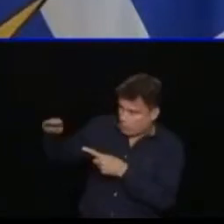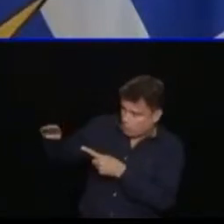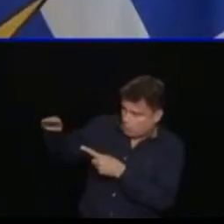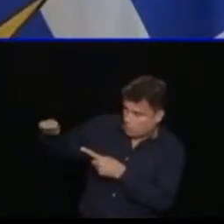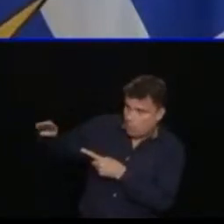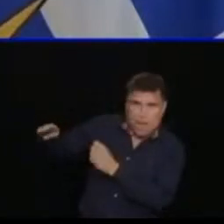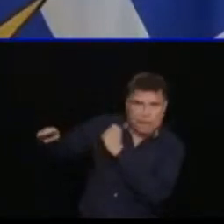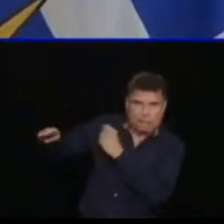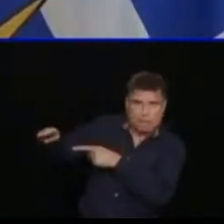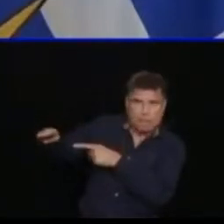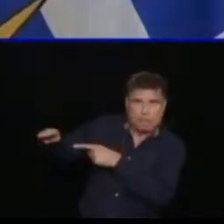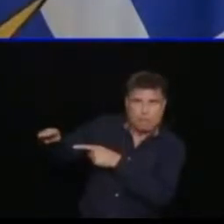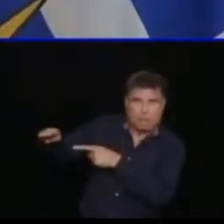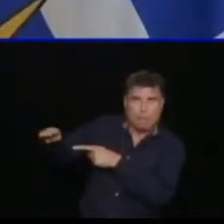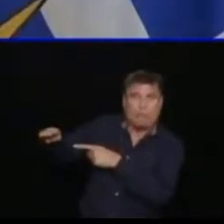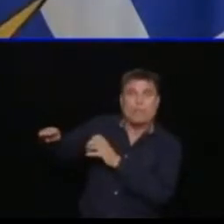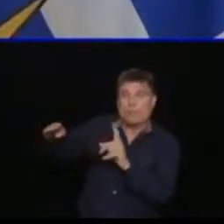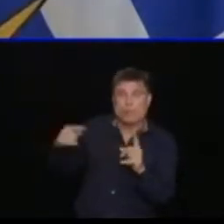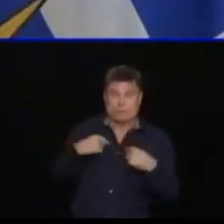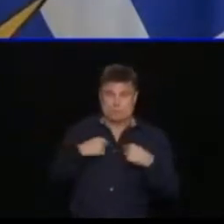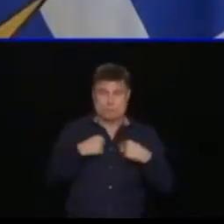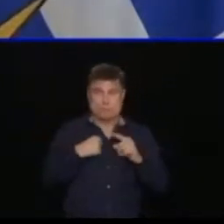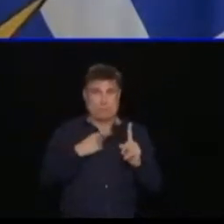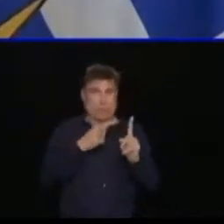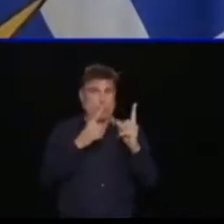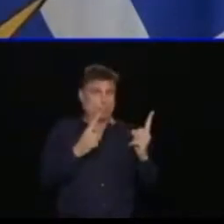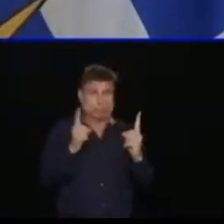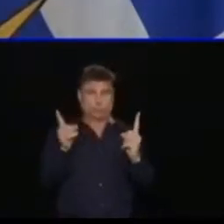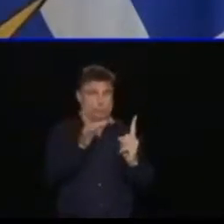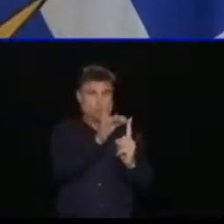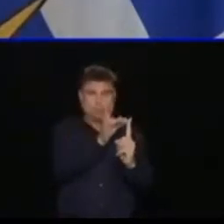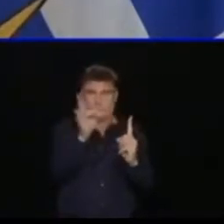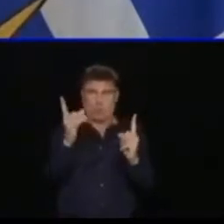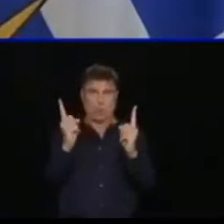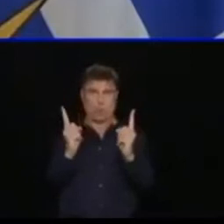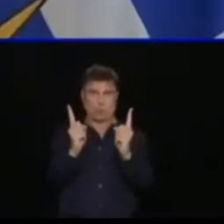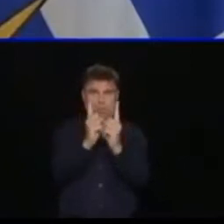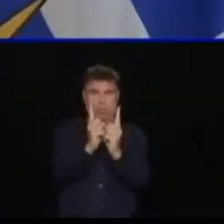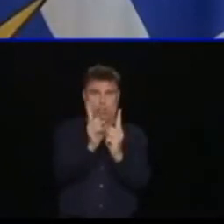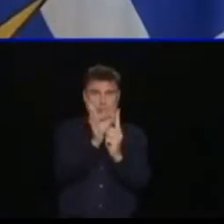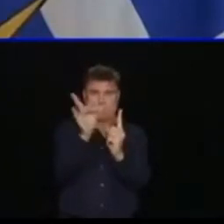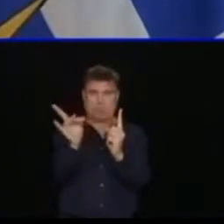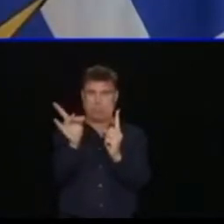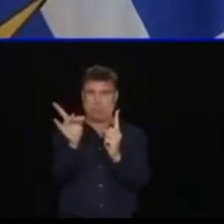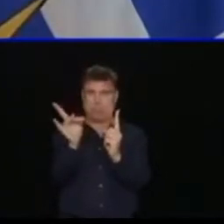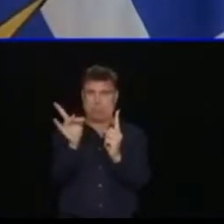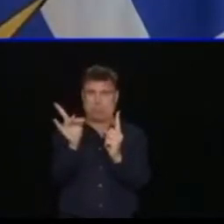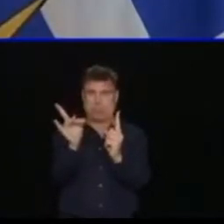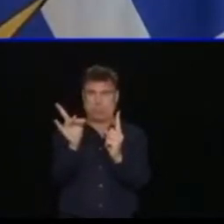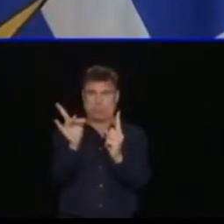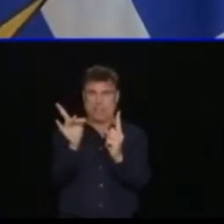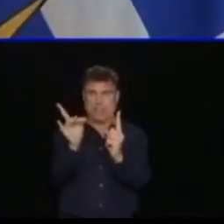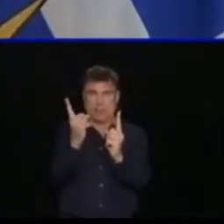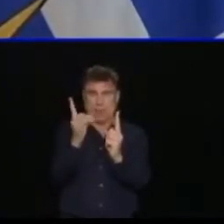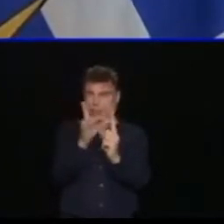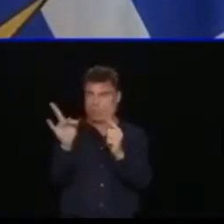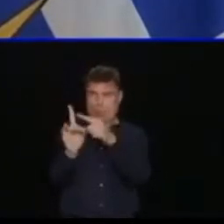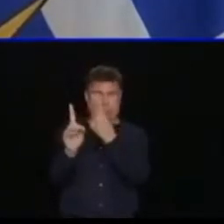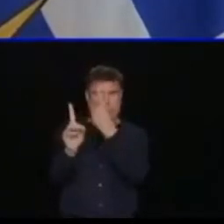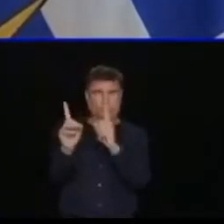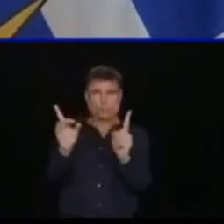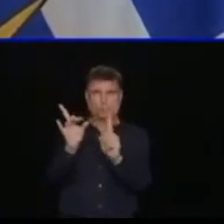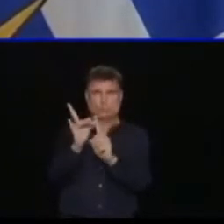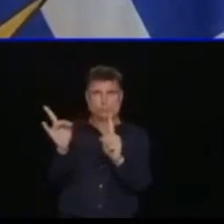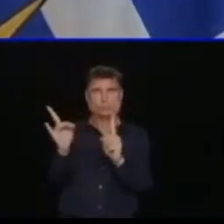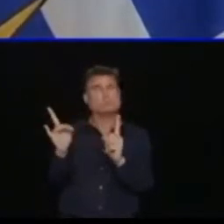ability to do 这个也是 contact 跟我们 tracing, 的这 to 个 find 跟我们 people 的 who 跟 are at 踪测试 risk, who've 跟 been 踪能力有 exposed. 关系。 We know there's nothing that we can do to stop you from